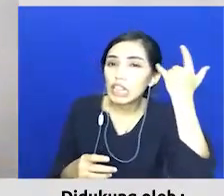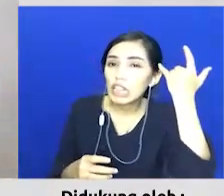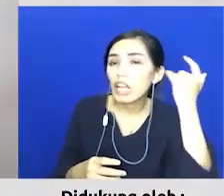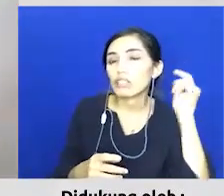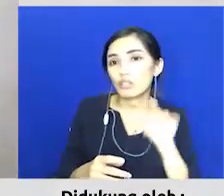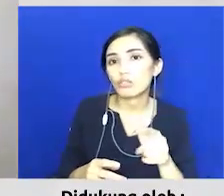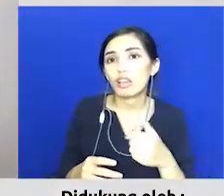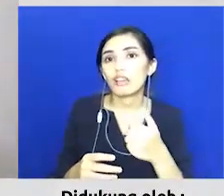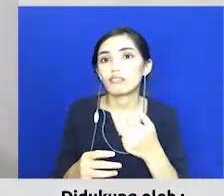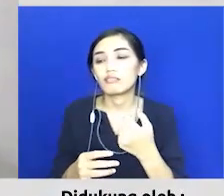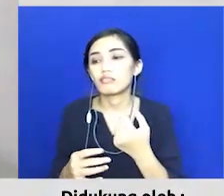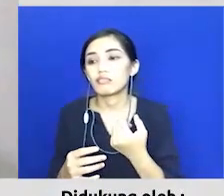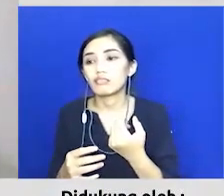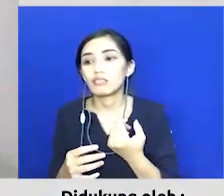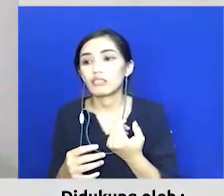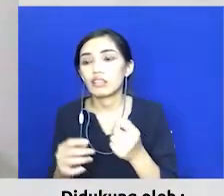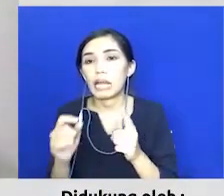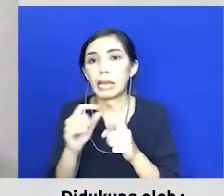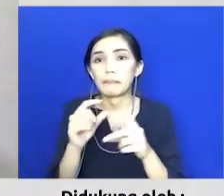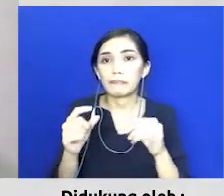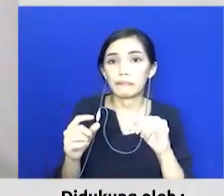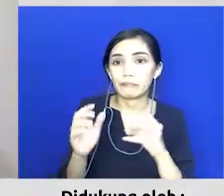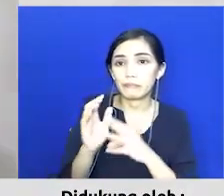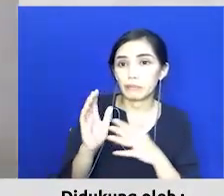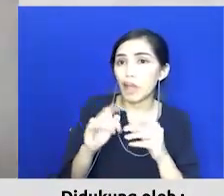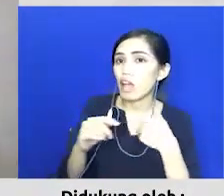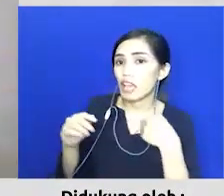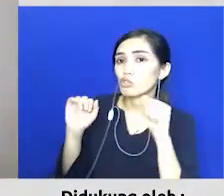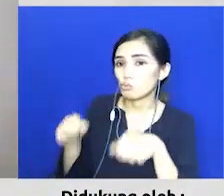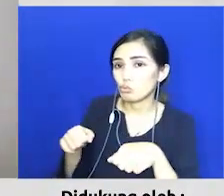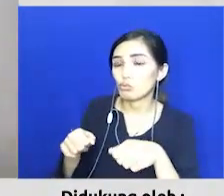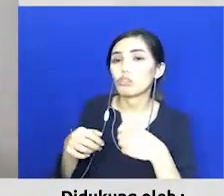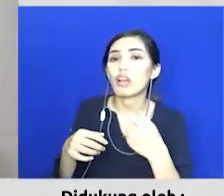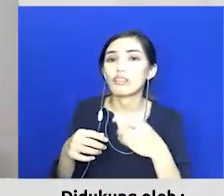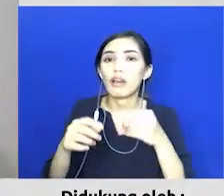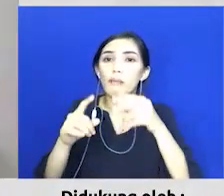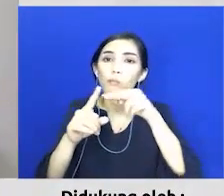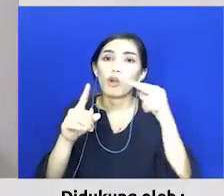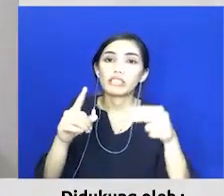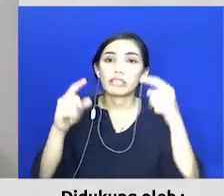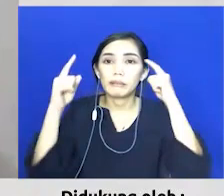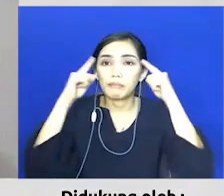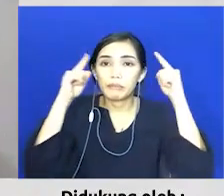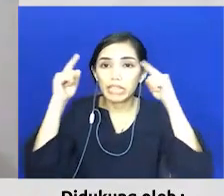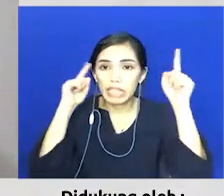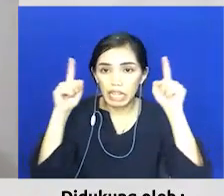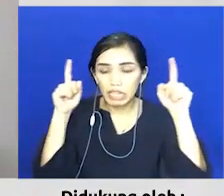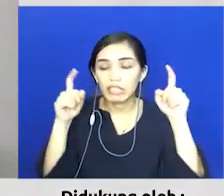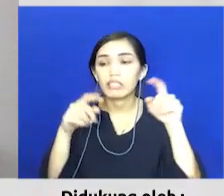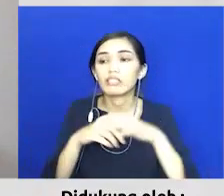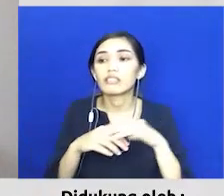harus di jump start gitu kayaknya gitu, memang harus di jump start lagi gitu, karena